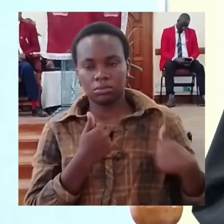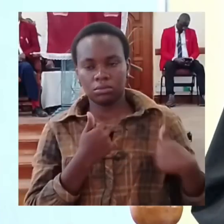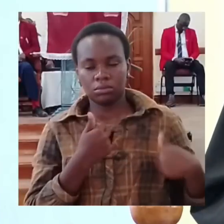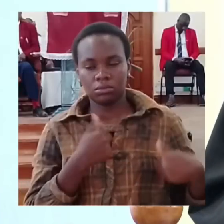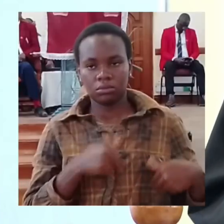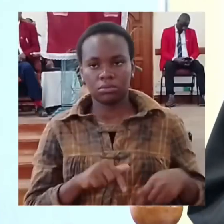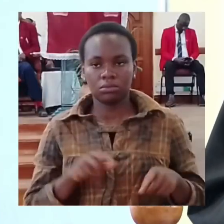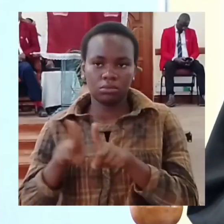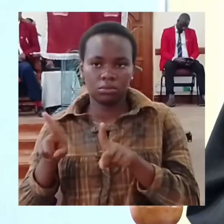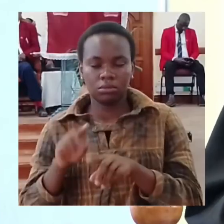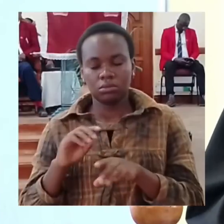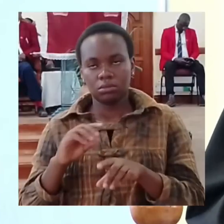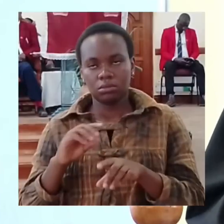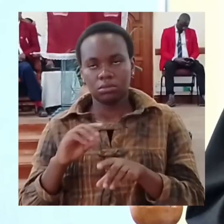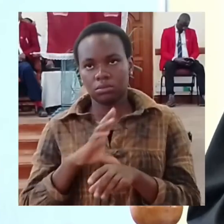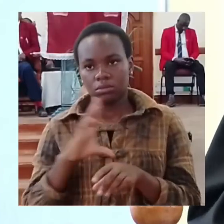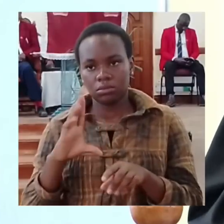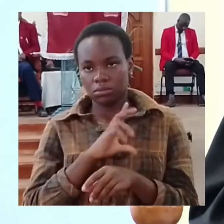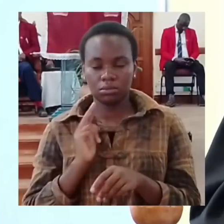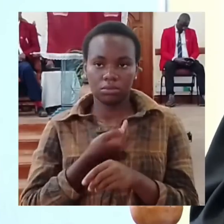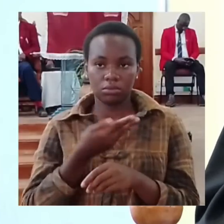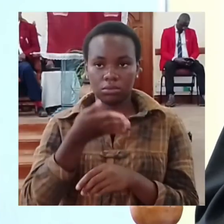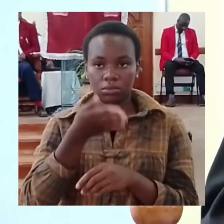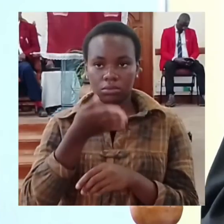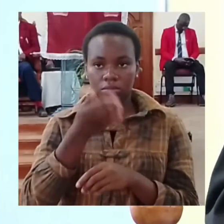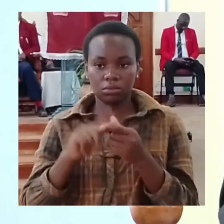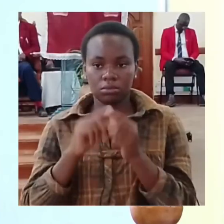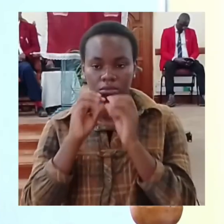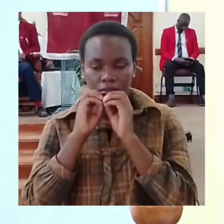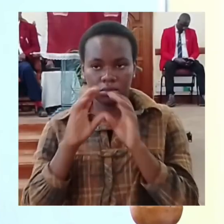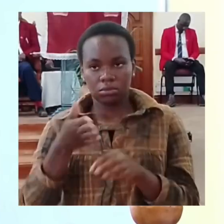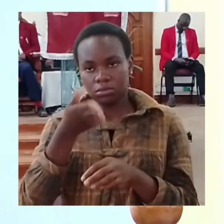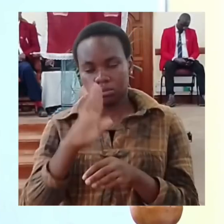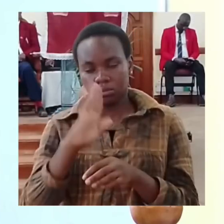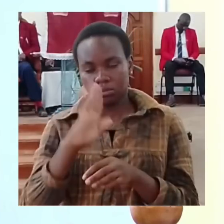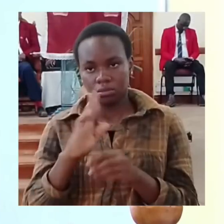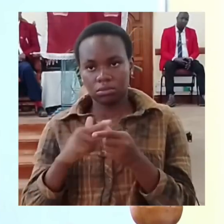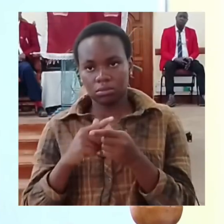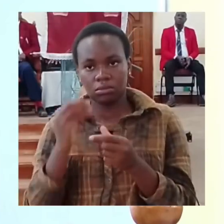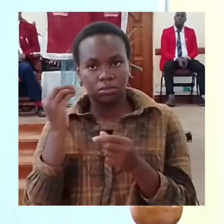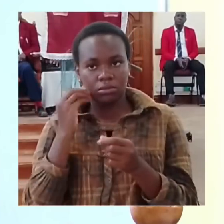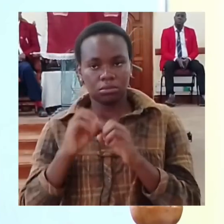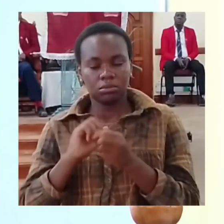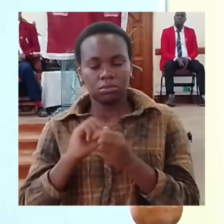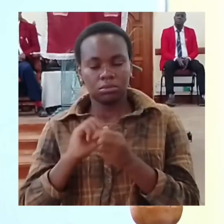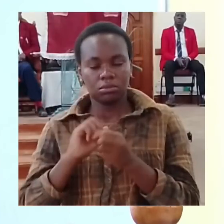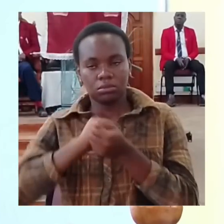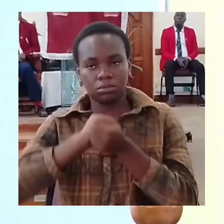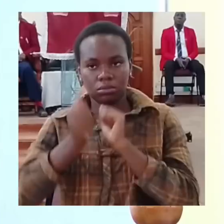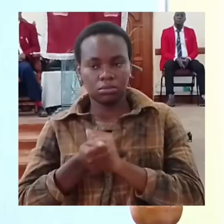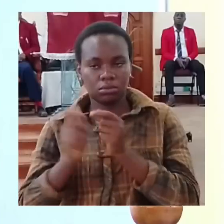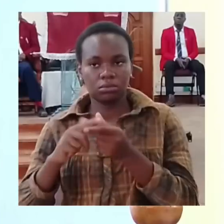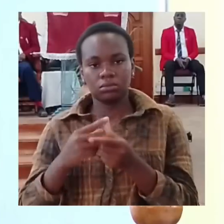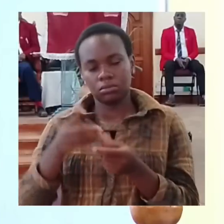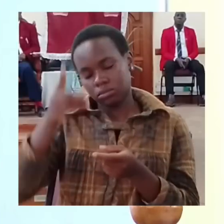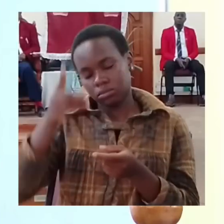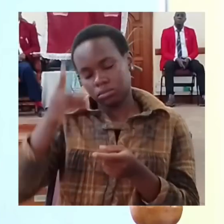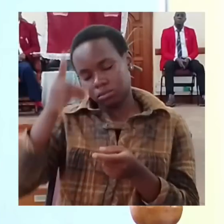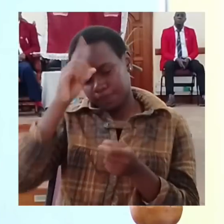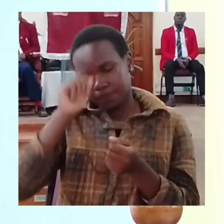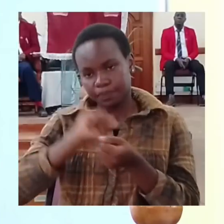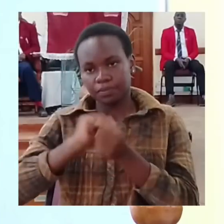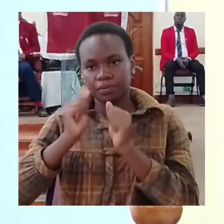ciahananio na ngoro ya Ngai, kirathimo kia Ngai gituranie hamwe na ithue. Tuone micii kigaruruka, tuone matura